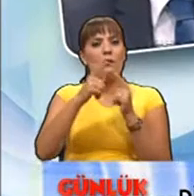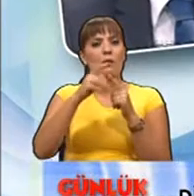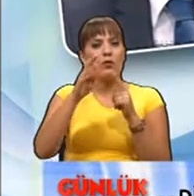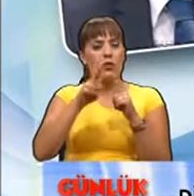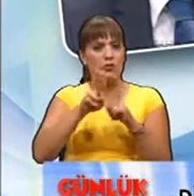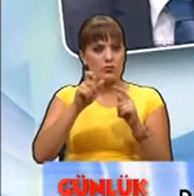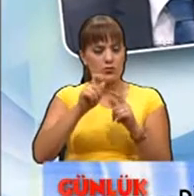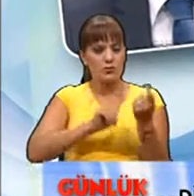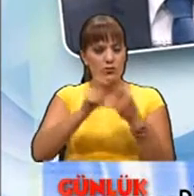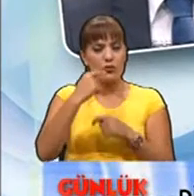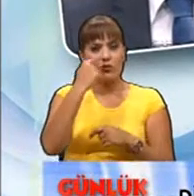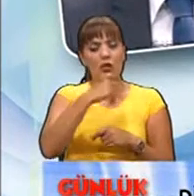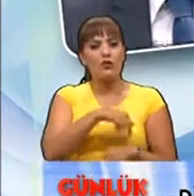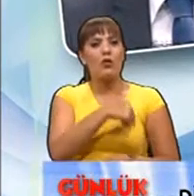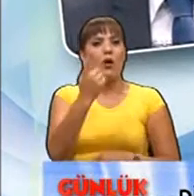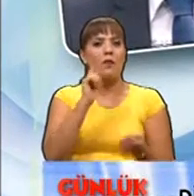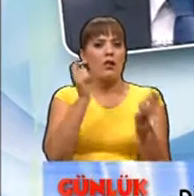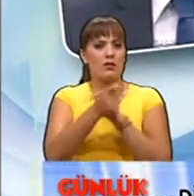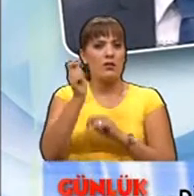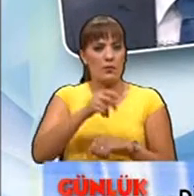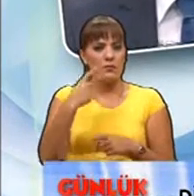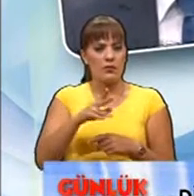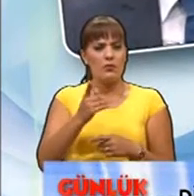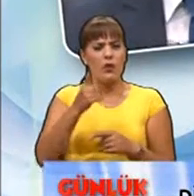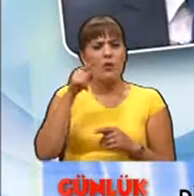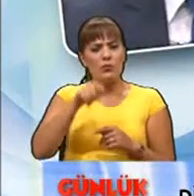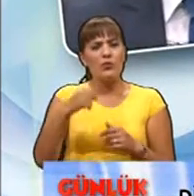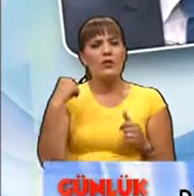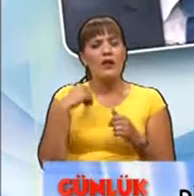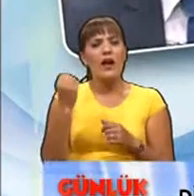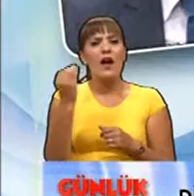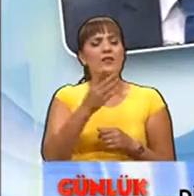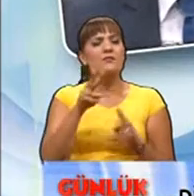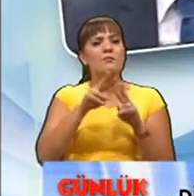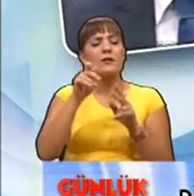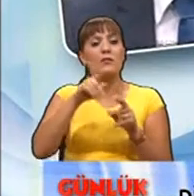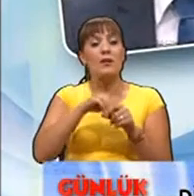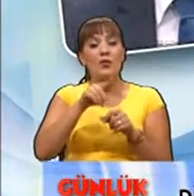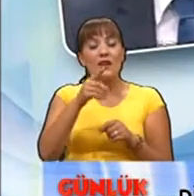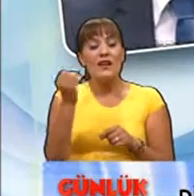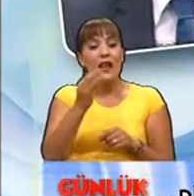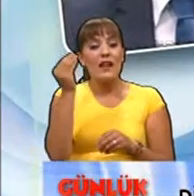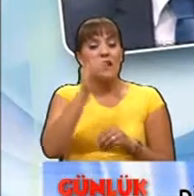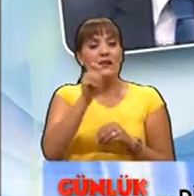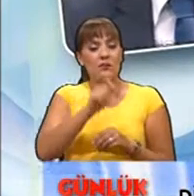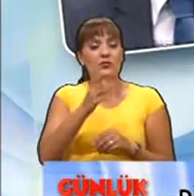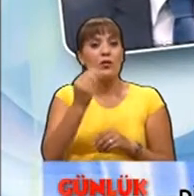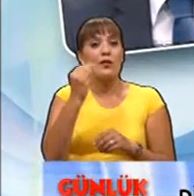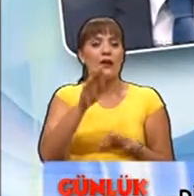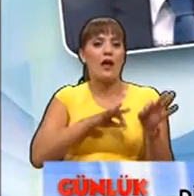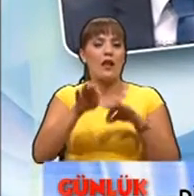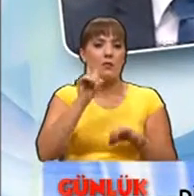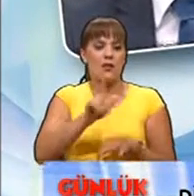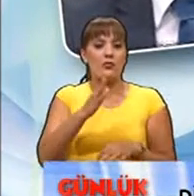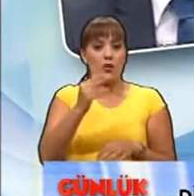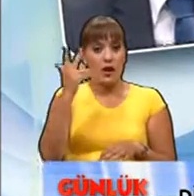dudağı normal konumuna getirebiliyoruz. O kadar düşürebiliyor muyuz yani? İşte burada da yine kaç dozu, milim tabii dozu ve yeri çok iyi ayarlamak gerekiyor. Çünkü çok